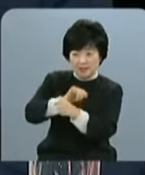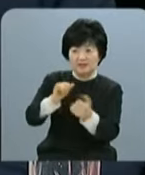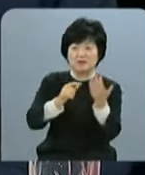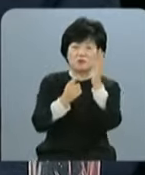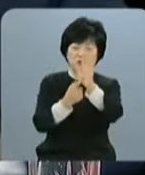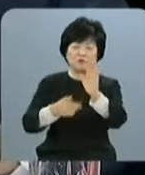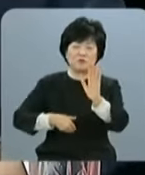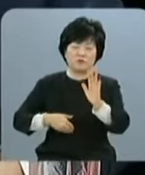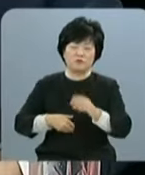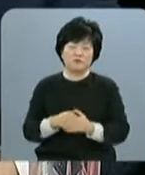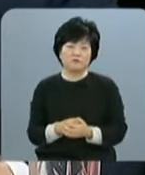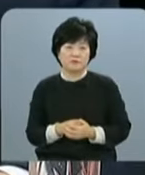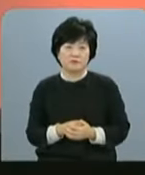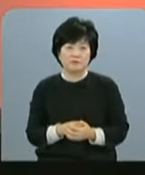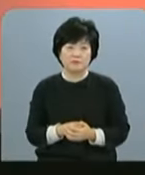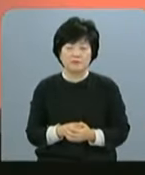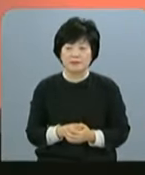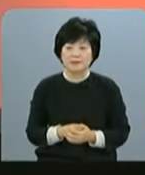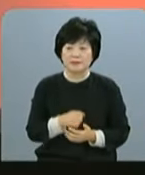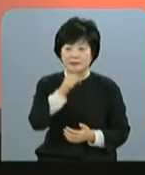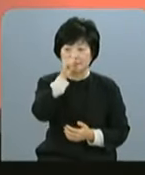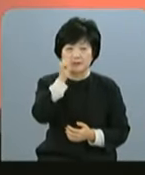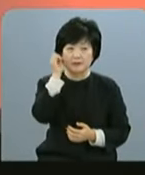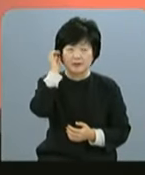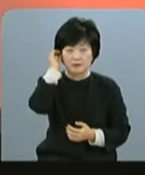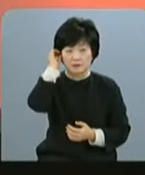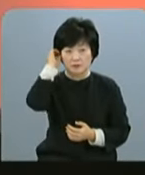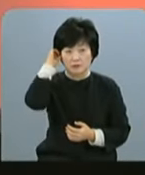네. 좋습니다.